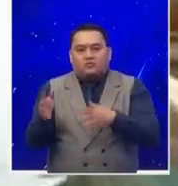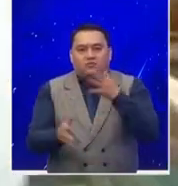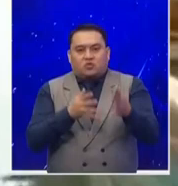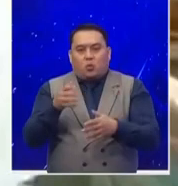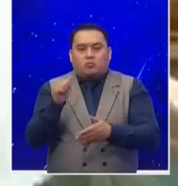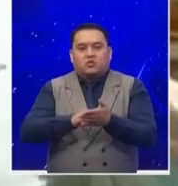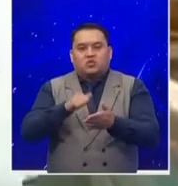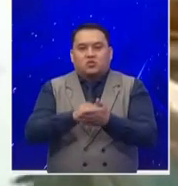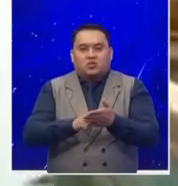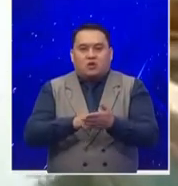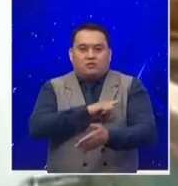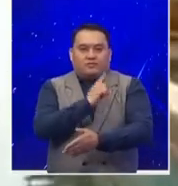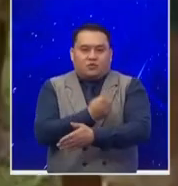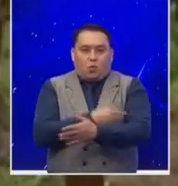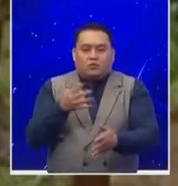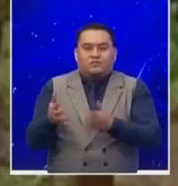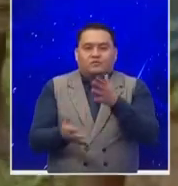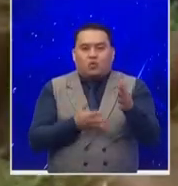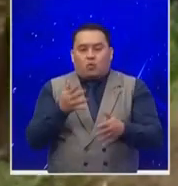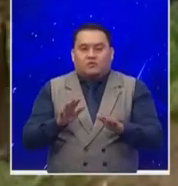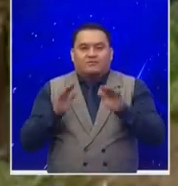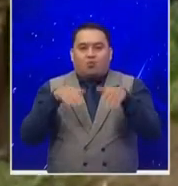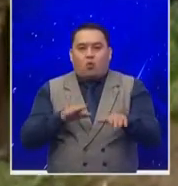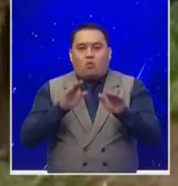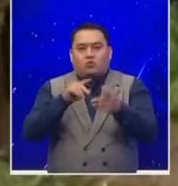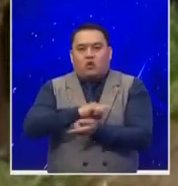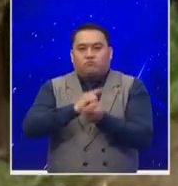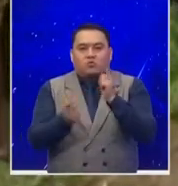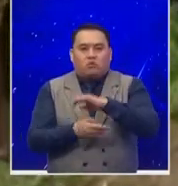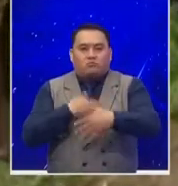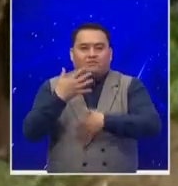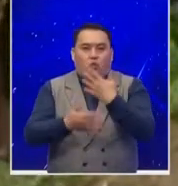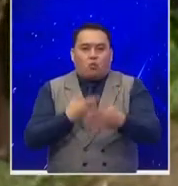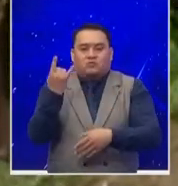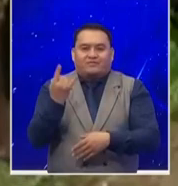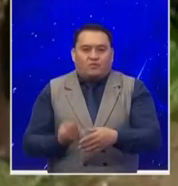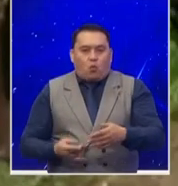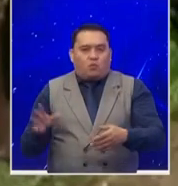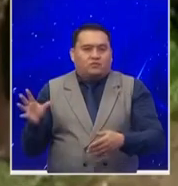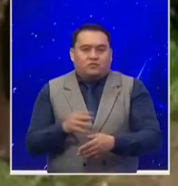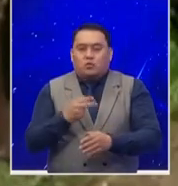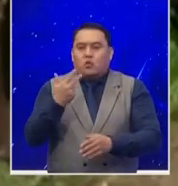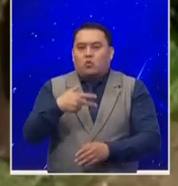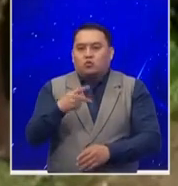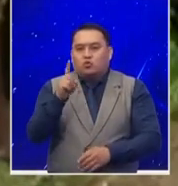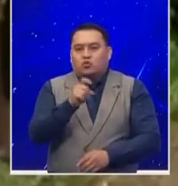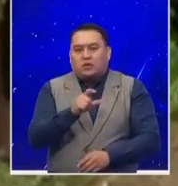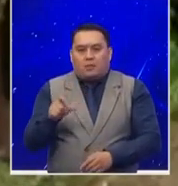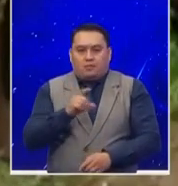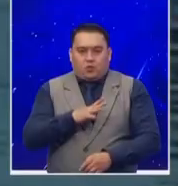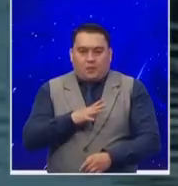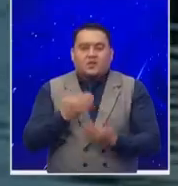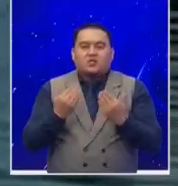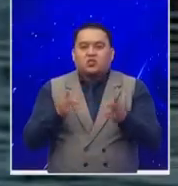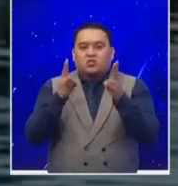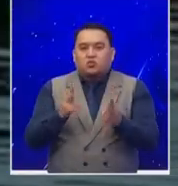Себебі желден көлде қатты толқын тұрып, қайықты аударып тастаған. Жергілікті биліктің мәлімдеуінше, оқиға кезінде қайықта 100-ден аса адам болған. Қазір